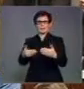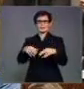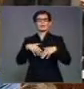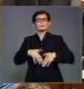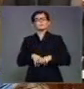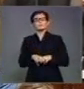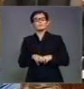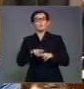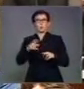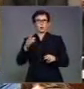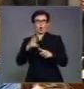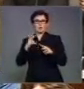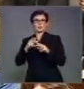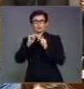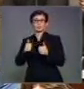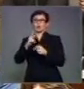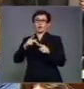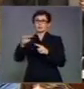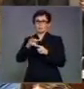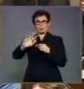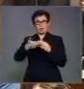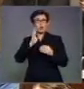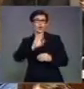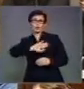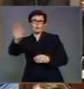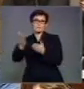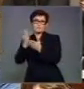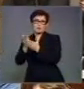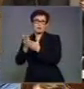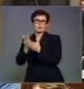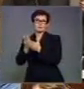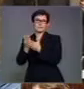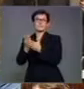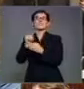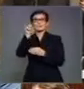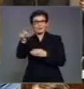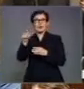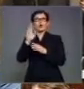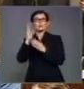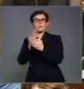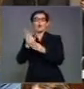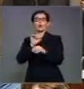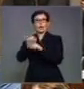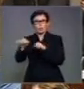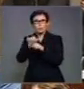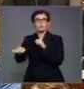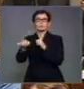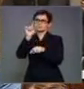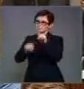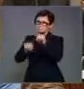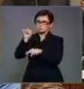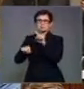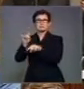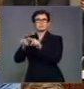kun suostuvat siihen, että heidät palautetaan takaisin kotimaahansa, jossa he ovat joutuneet kidutuksen ja